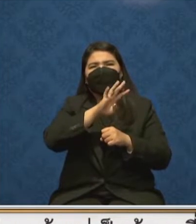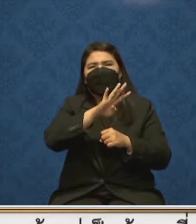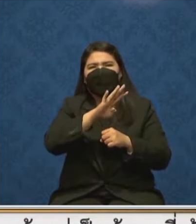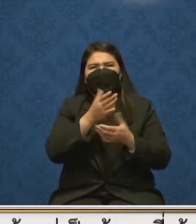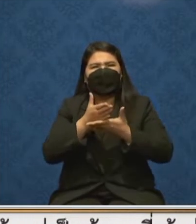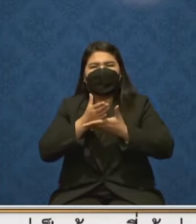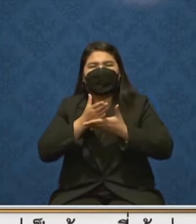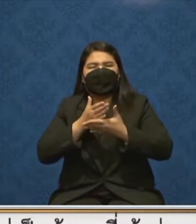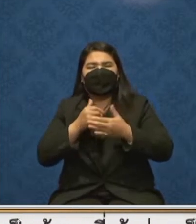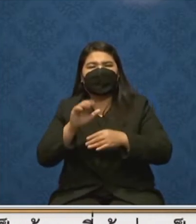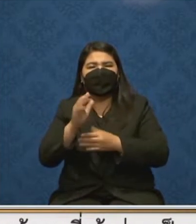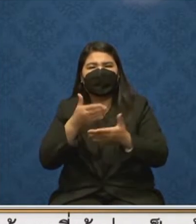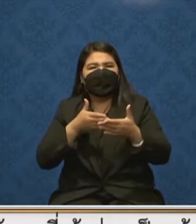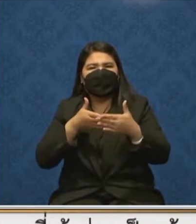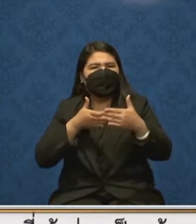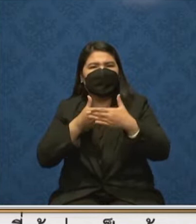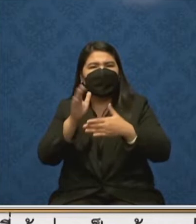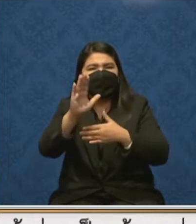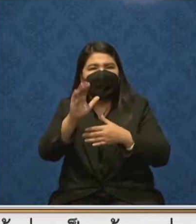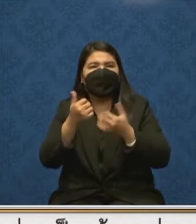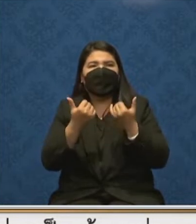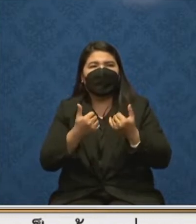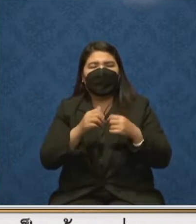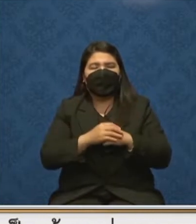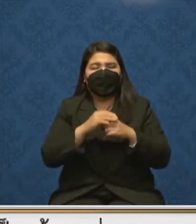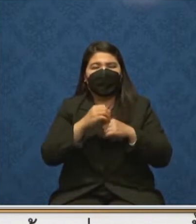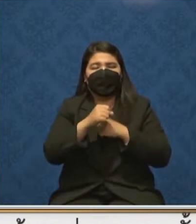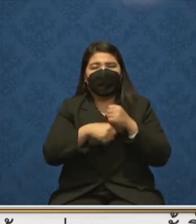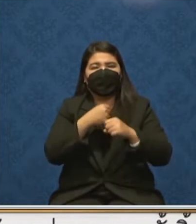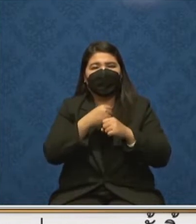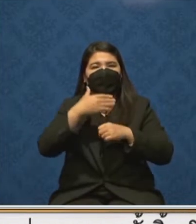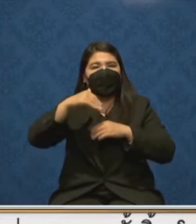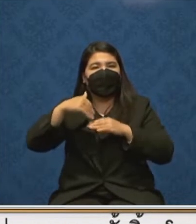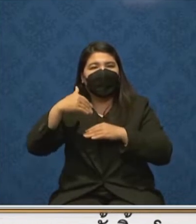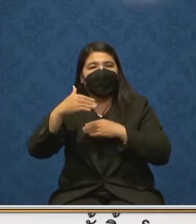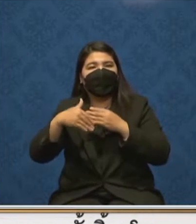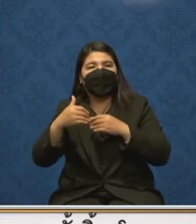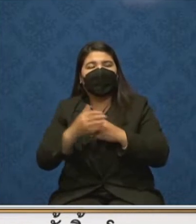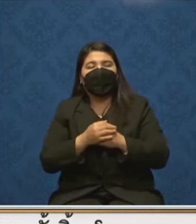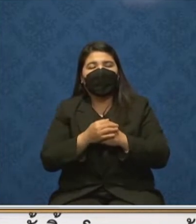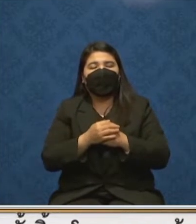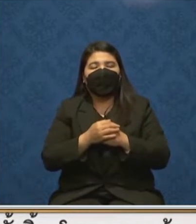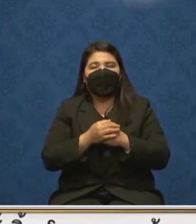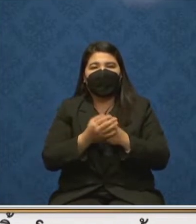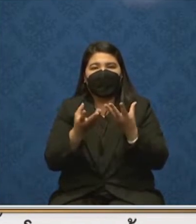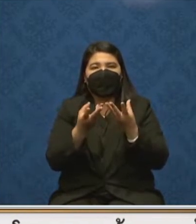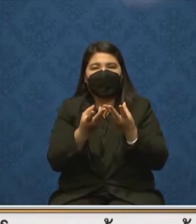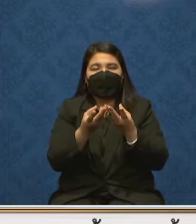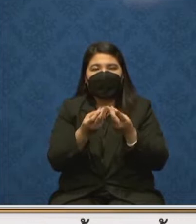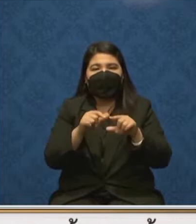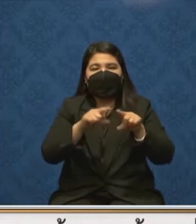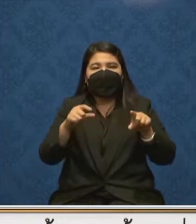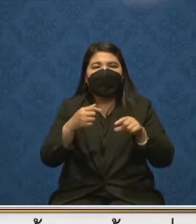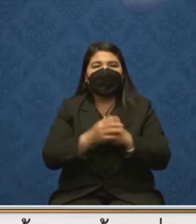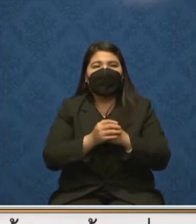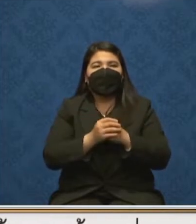ะี่รัปโยชจากแลงนำเพิ่มขึ้นนะคะ เบอร